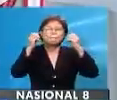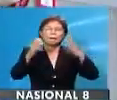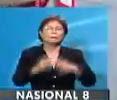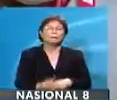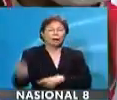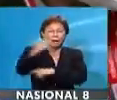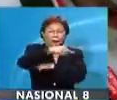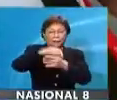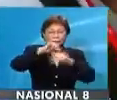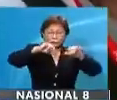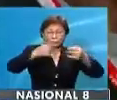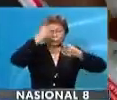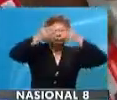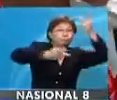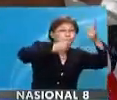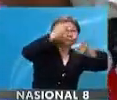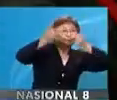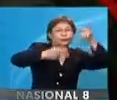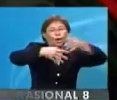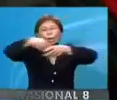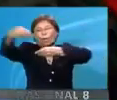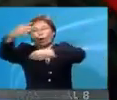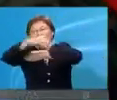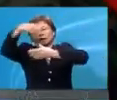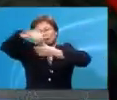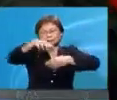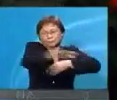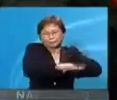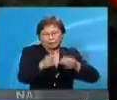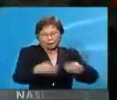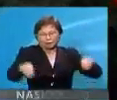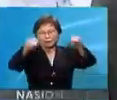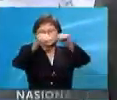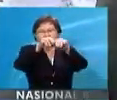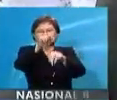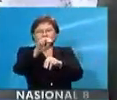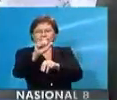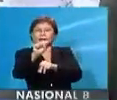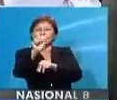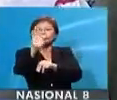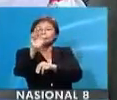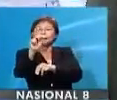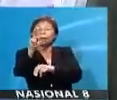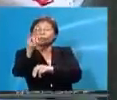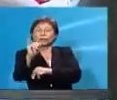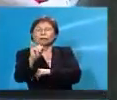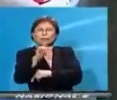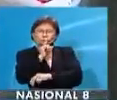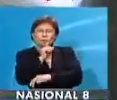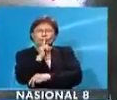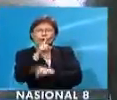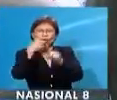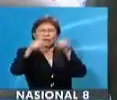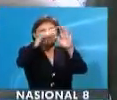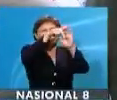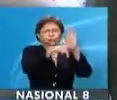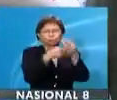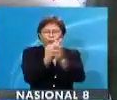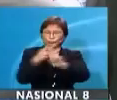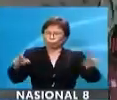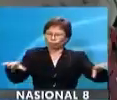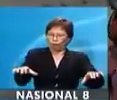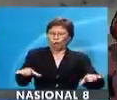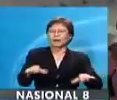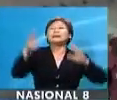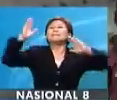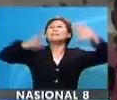Hari ini jemaah dibawa menziarahi bahagian luar dan dalam sekitar Masjid Nabawi. Nyata, pelbagai kursus persediaan yang dilaksana